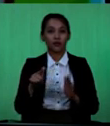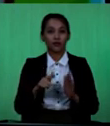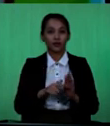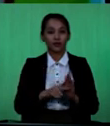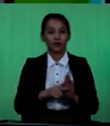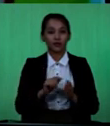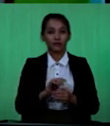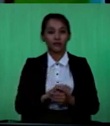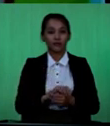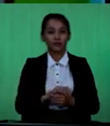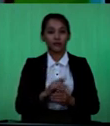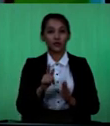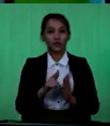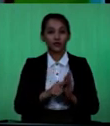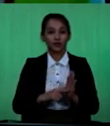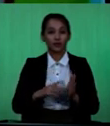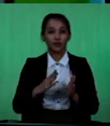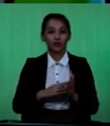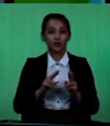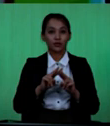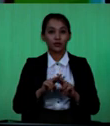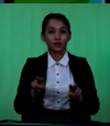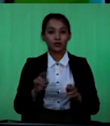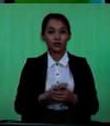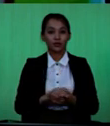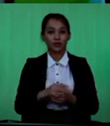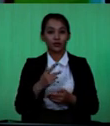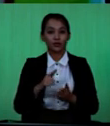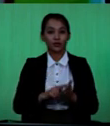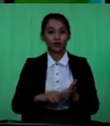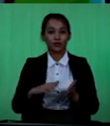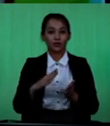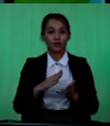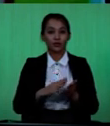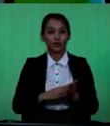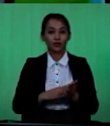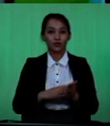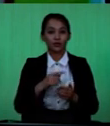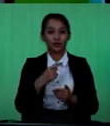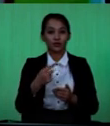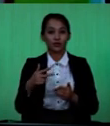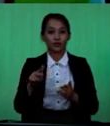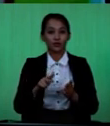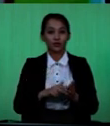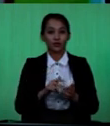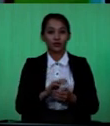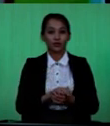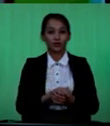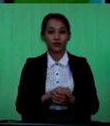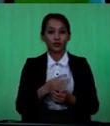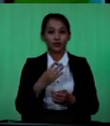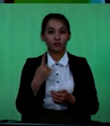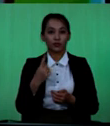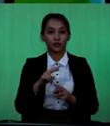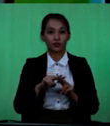sonlarning yig'indisi 79 ga teng. 79 bilan 38 sonlarning ayirmasi 41